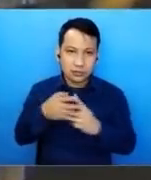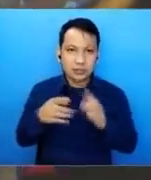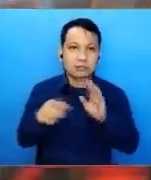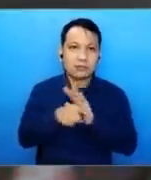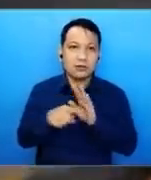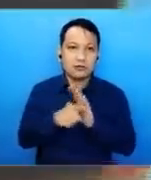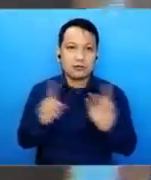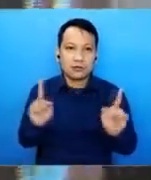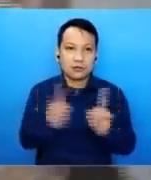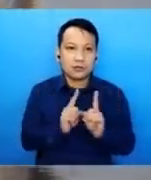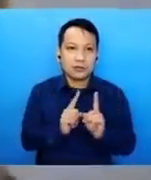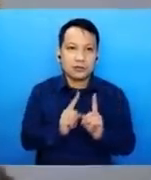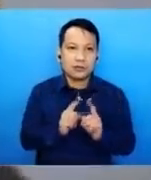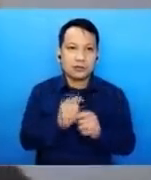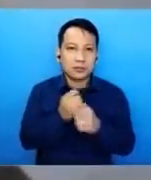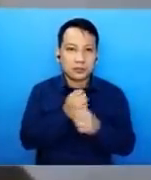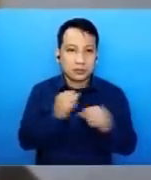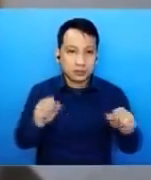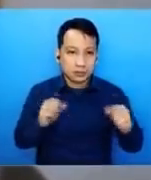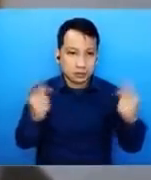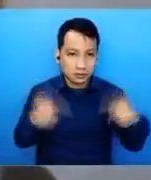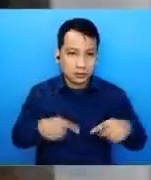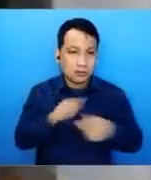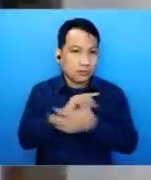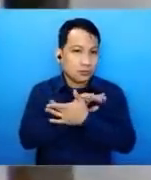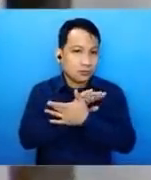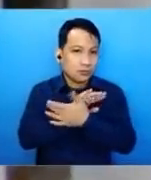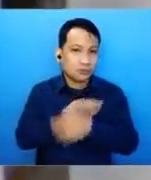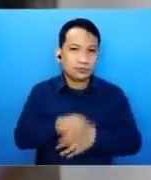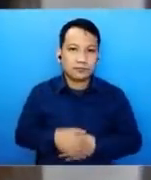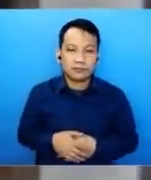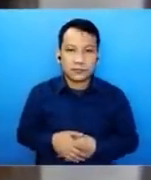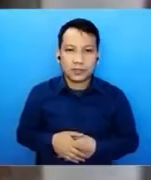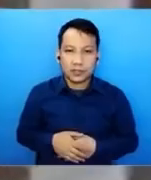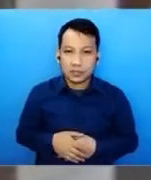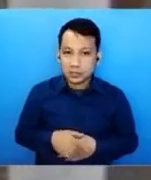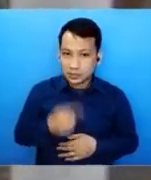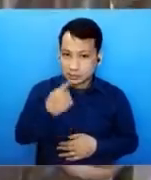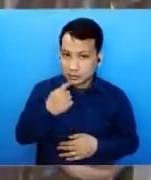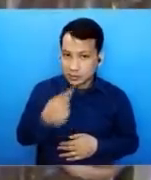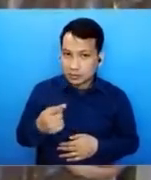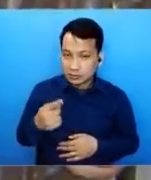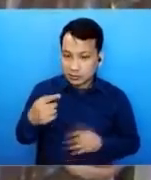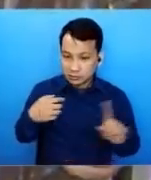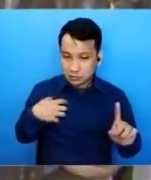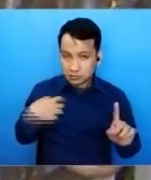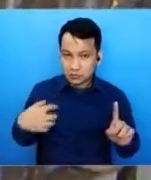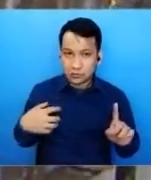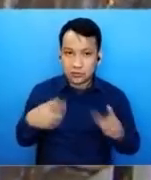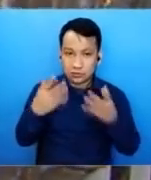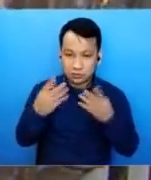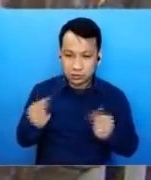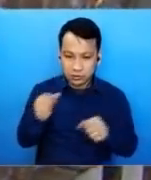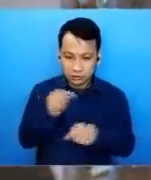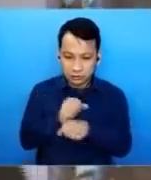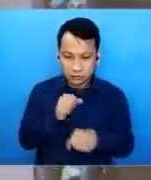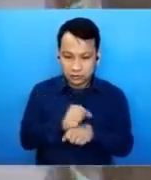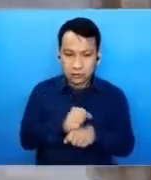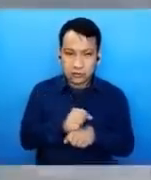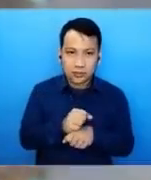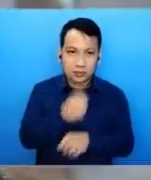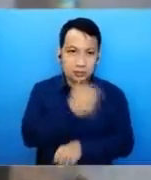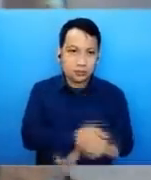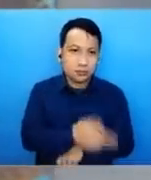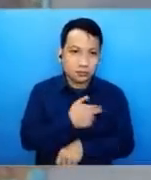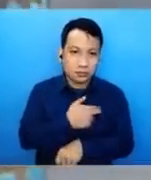dahil sa seguridad na pinatutupad dahil sa COVID-19. Pero ayon sa pulis, nawalan daw ng trabaho ang suspect at na-ospital ang